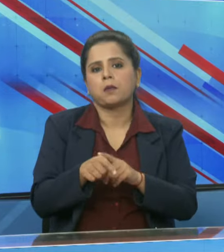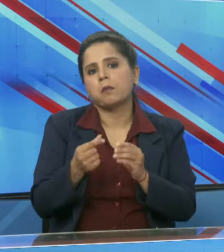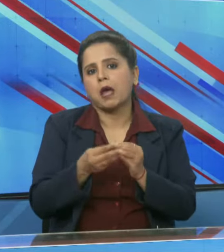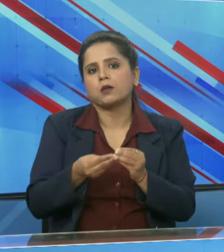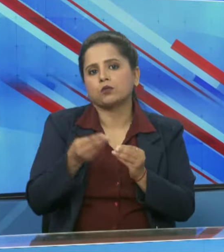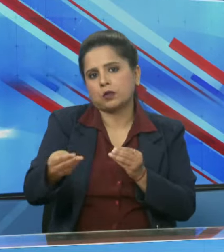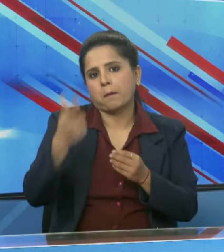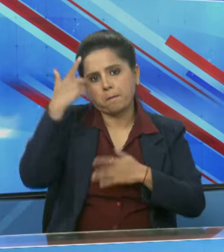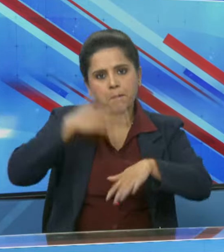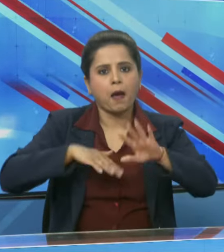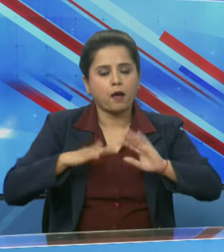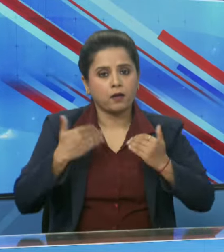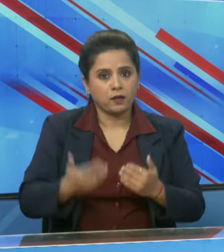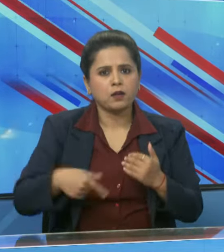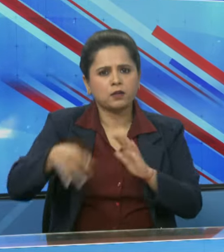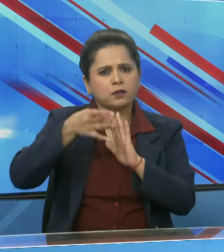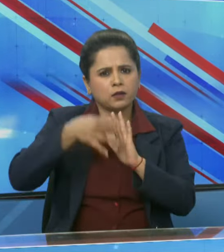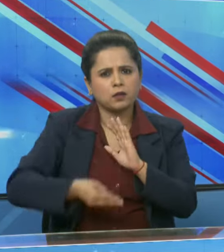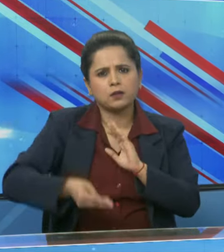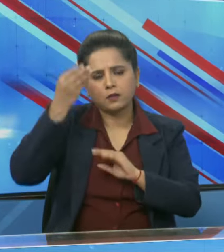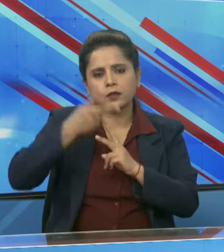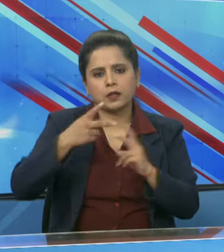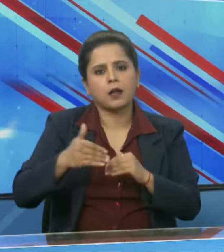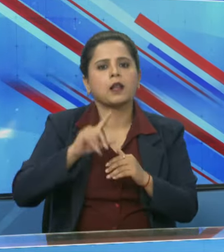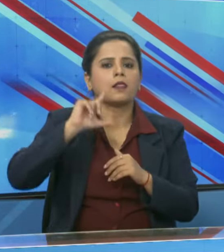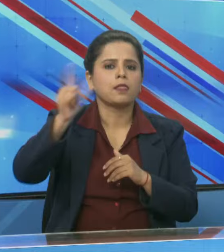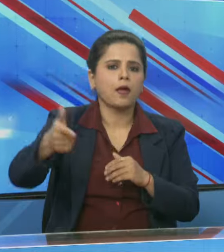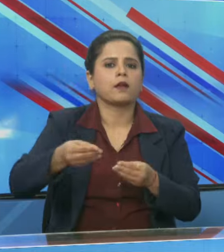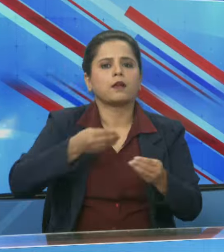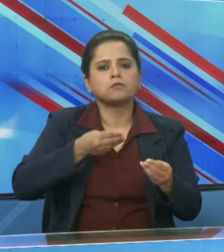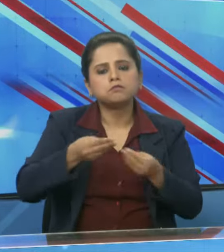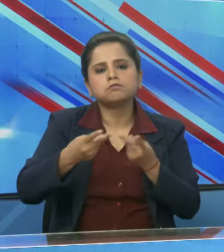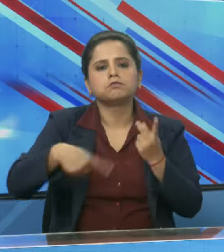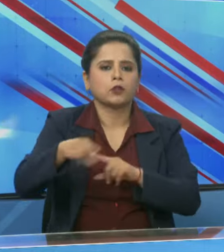है। इस बारे में विस्तृत जानकारी बाद में दी जाएगी।